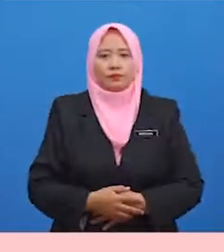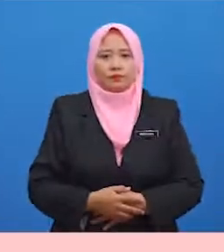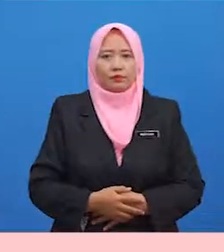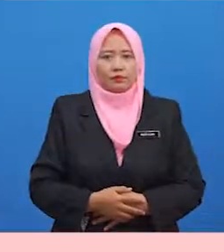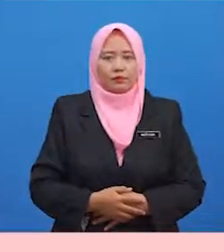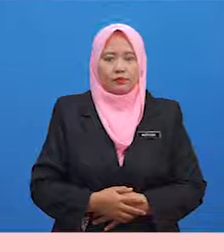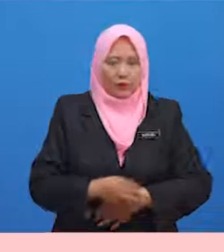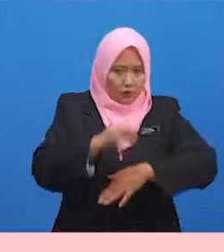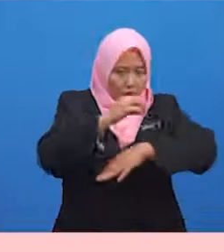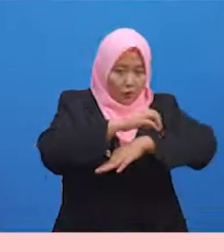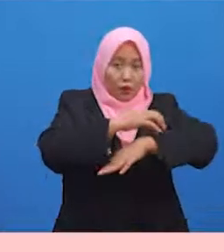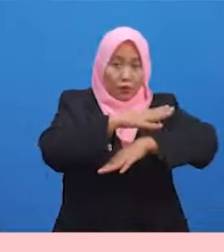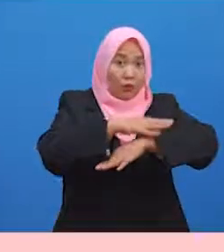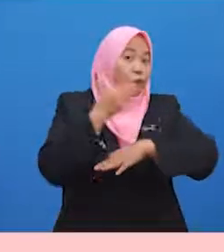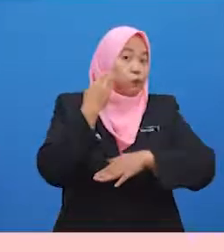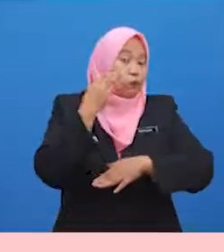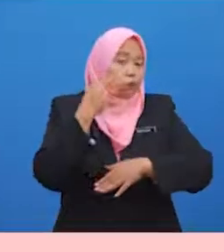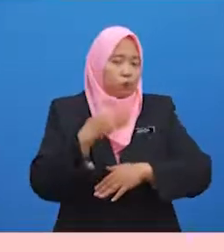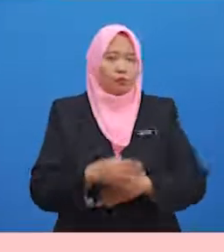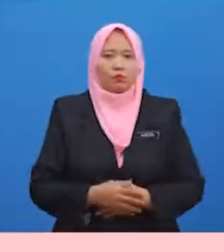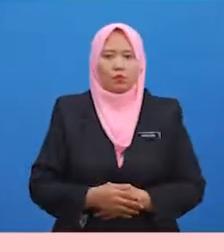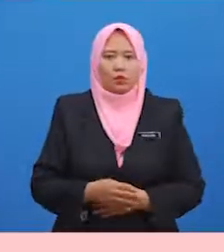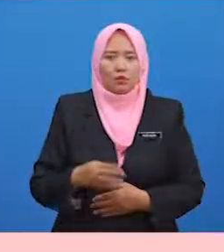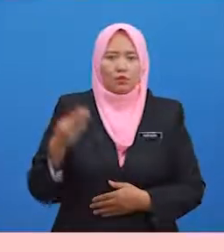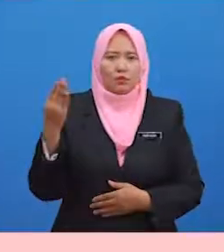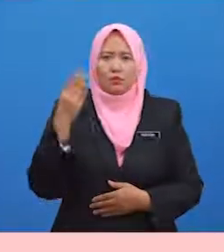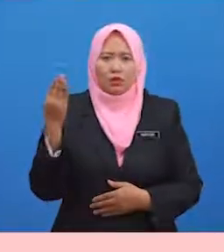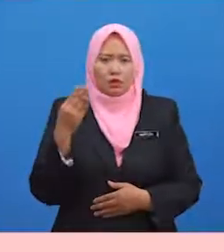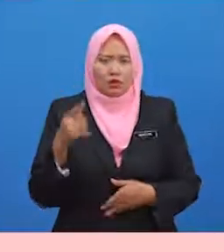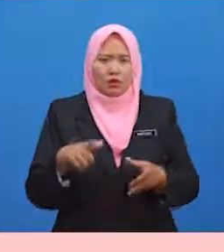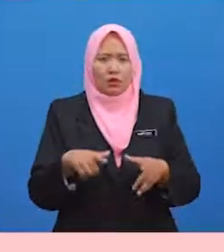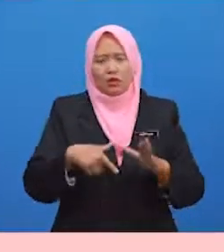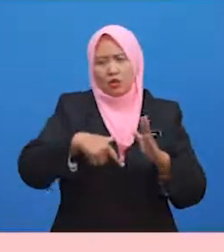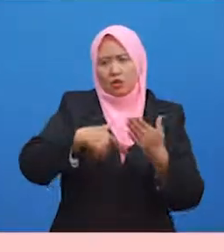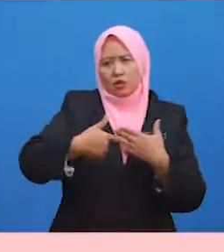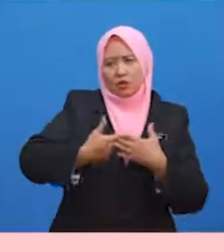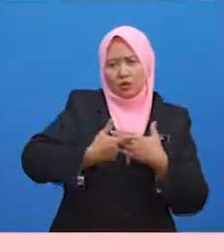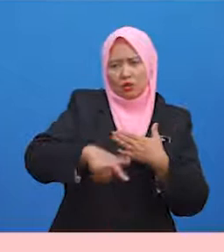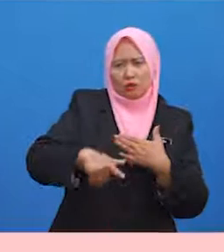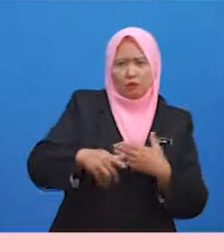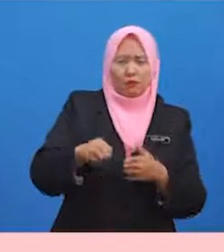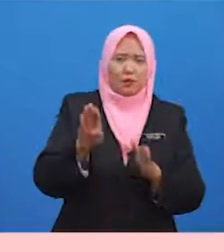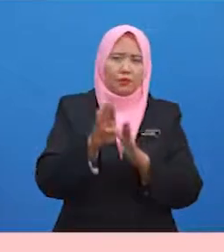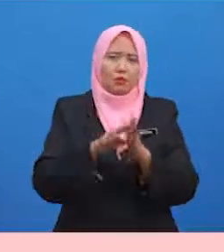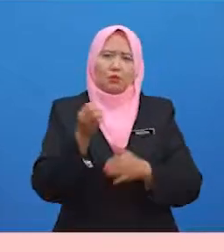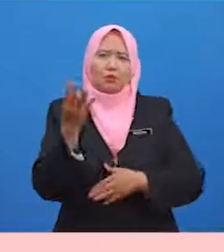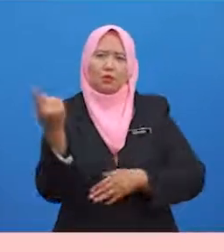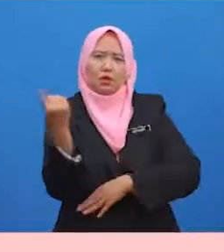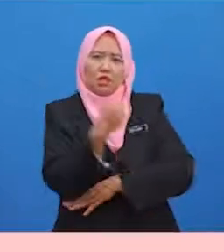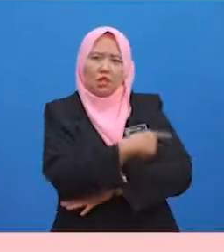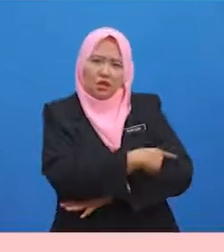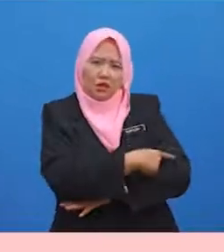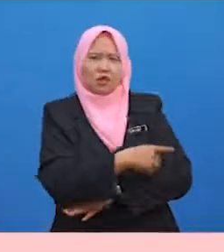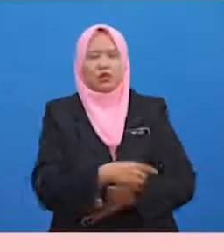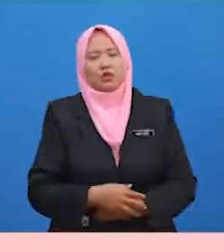Lebam pada bahagian kecederaan kadangkala boleh kelihatan selepas beberapa hari berlaku kecederaan strain.